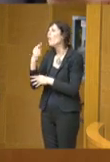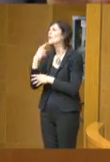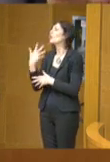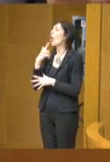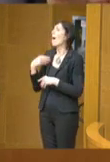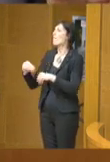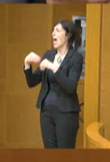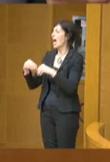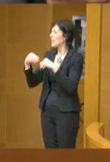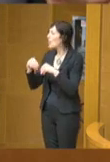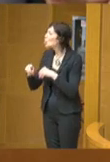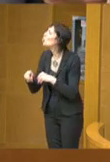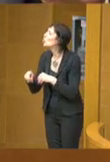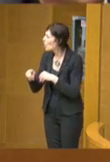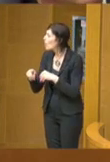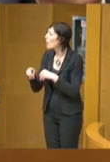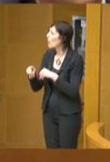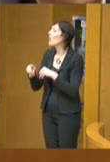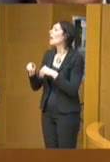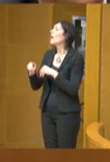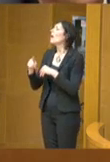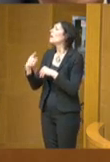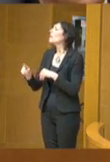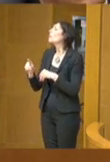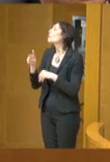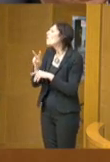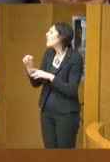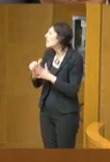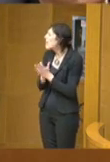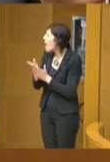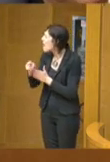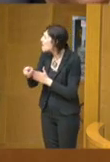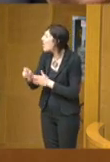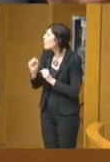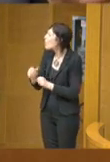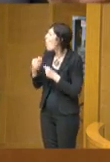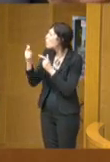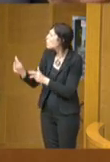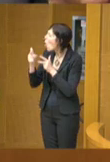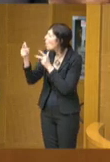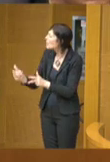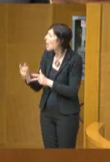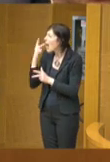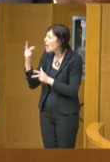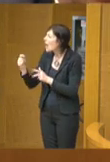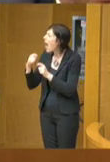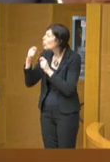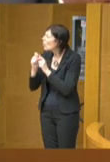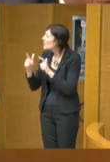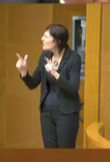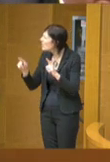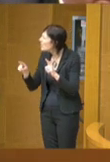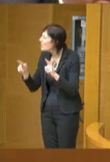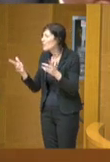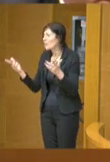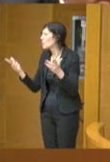con la Cineteca, il premio Luca di Nigris da 26 anni, di poter portare audiovisivi i tuoi temi sensibili della disabilità.